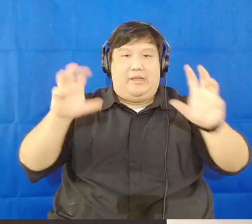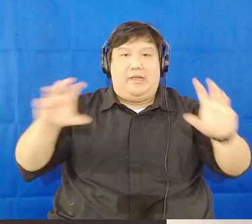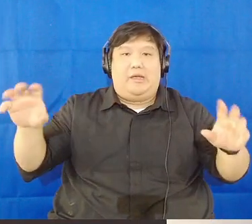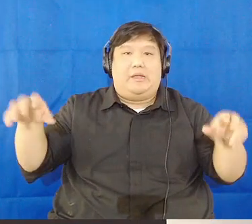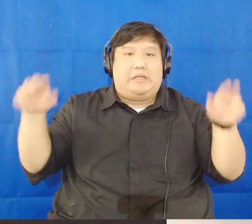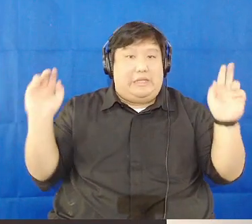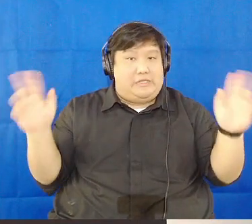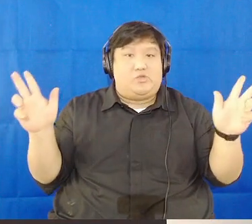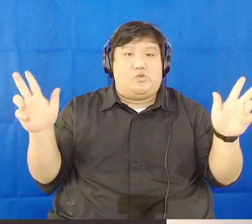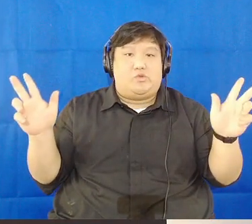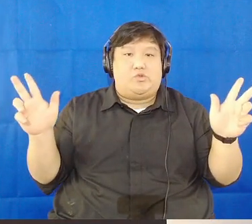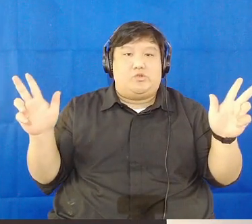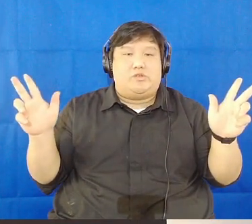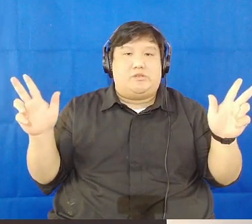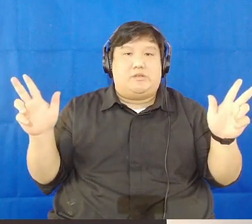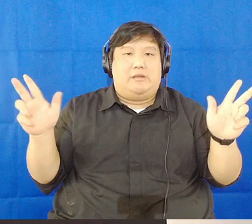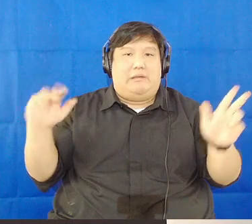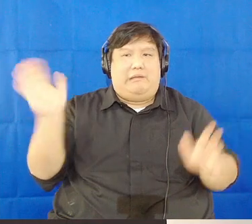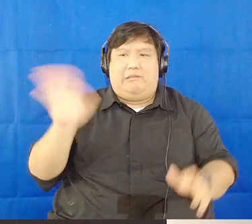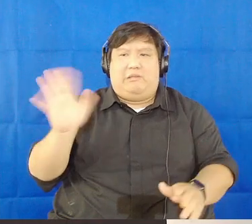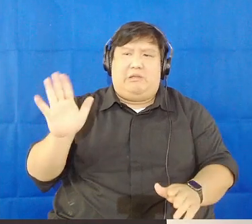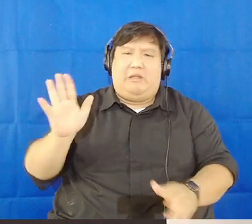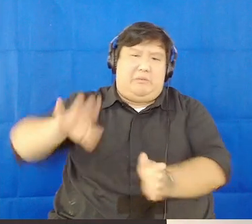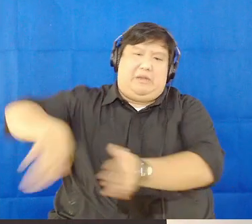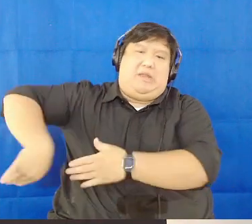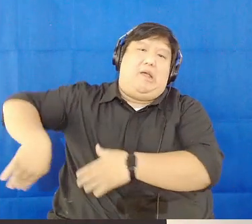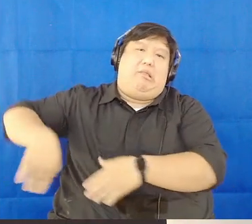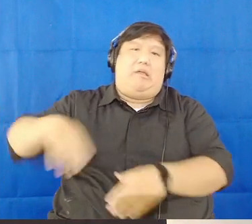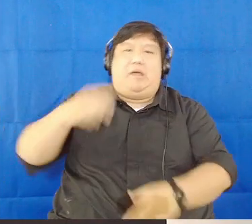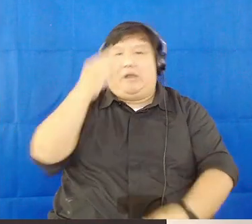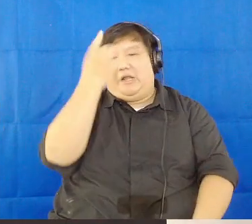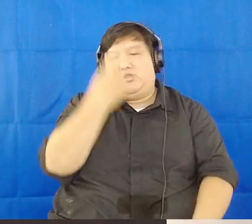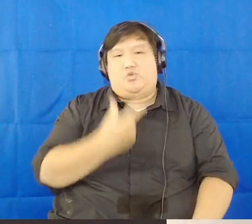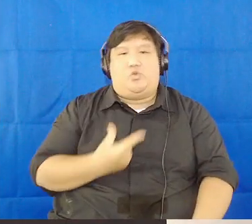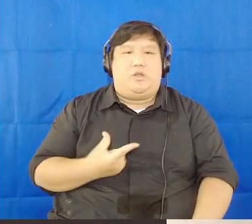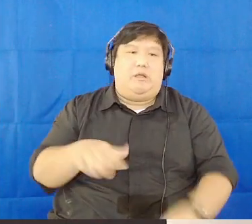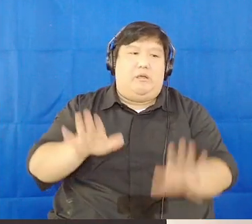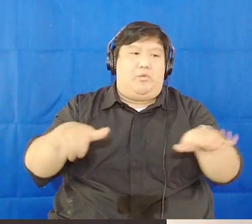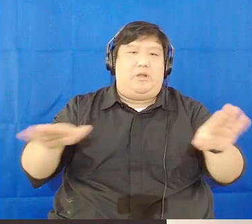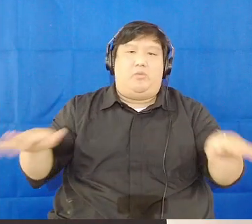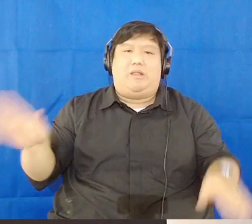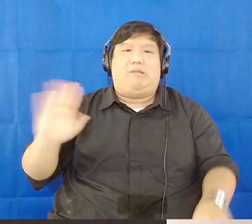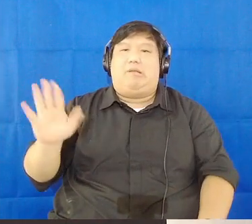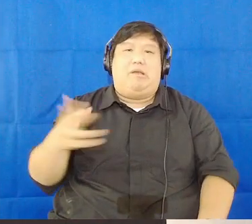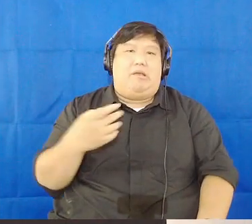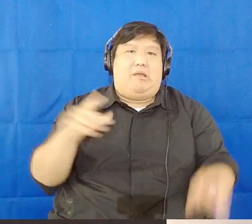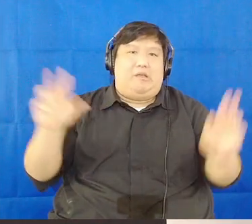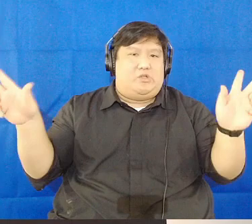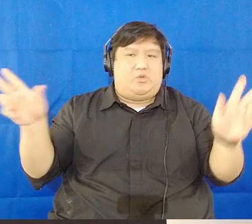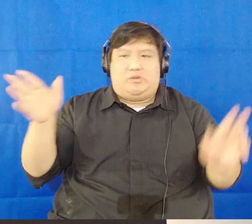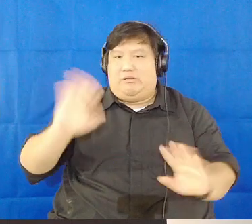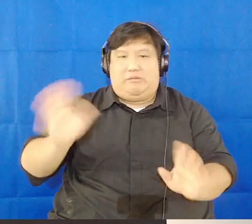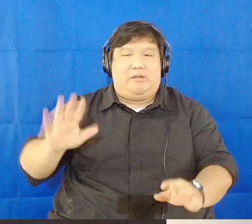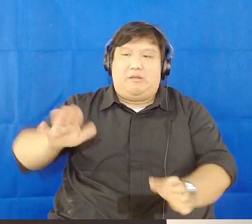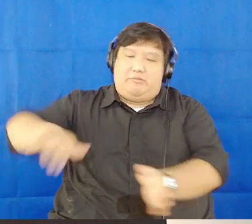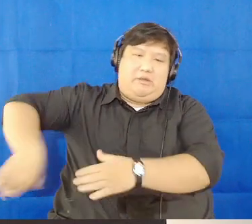Yesus itu tidak meninggalkan para murid. Yesus tidak meninggalkan kita. Selain